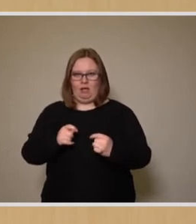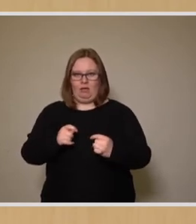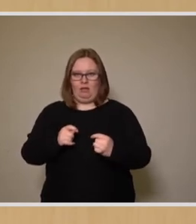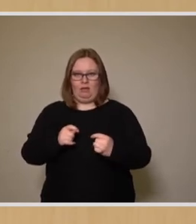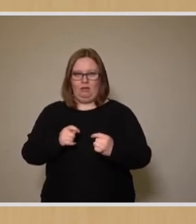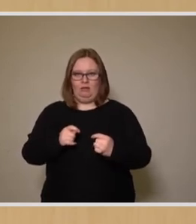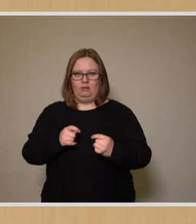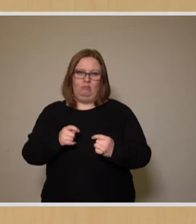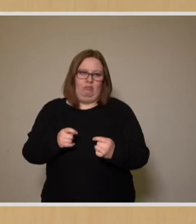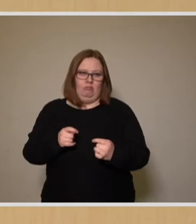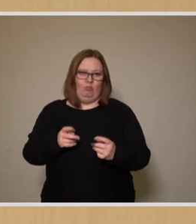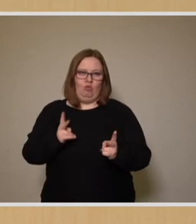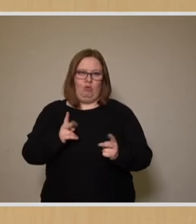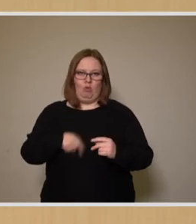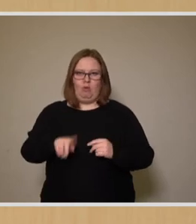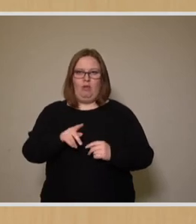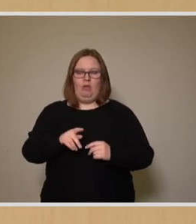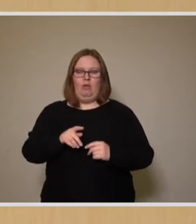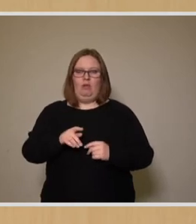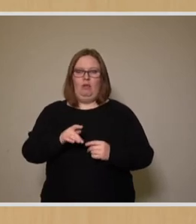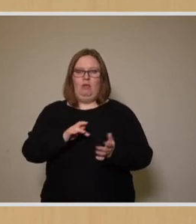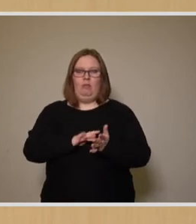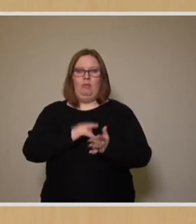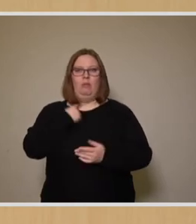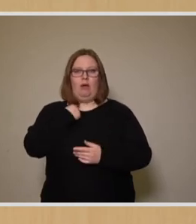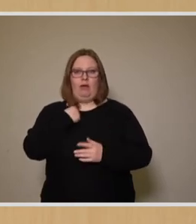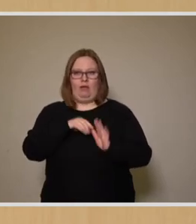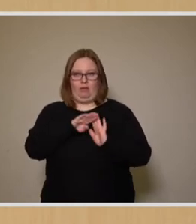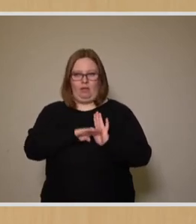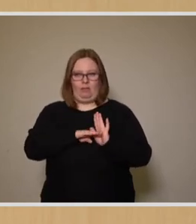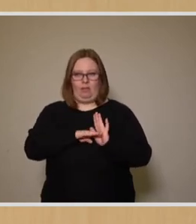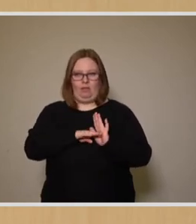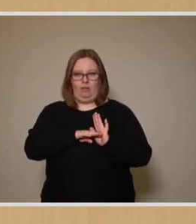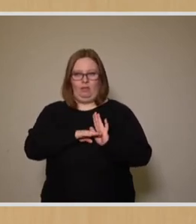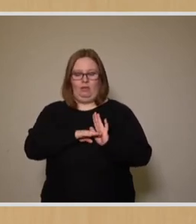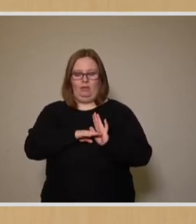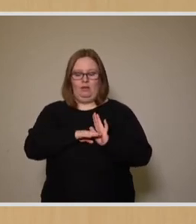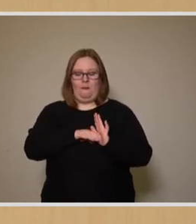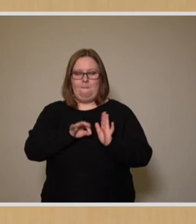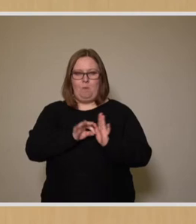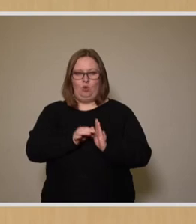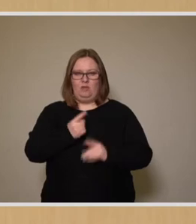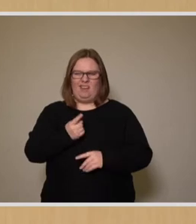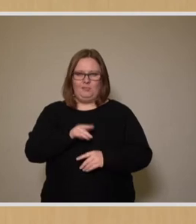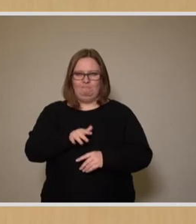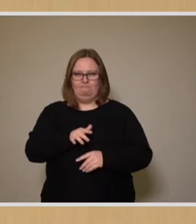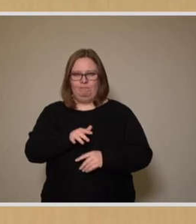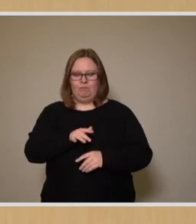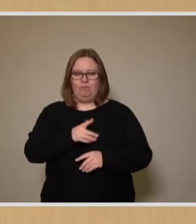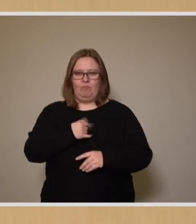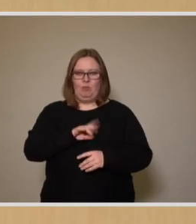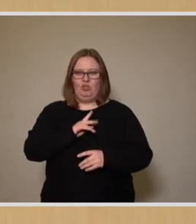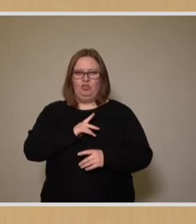Bürgerforum nun Mitte Mai stattfindet und terminiert ist. Den Punkt 1 sahen wir sehr kritisch, weil es da eben nicht